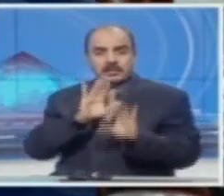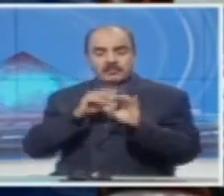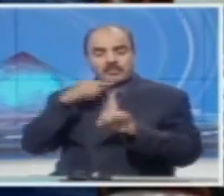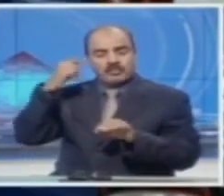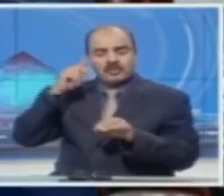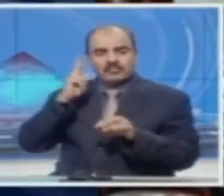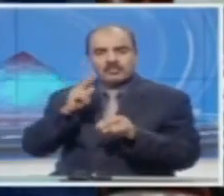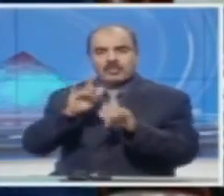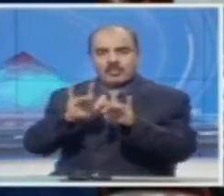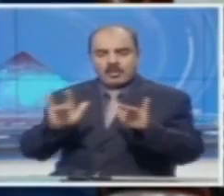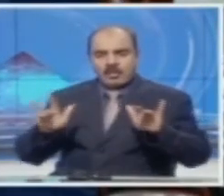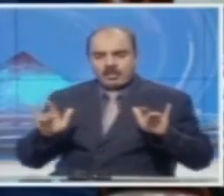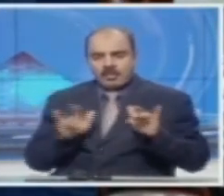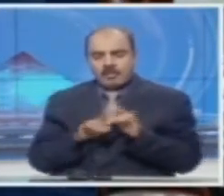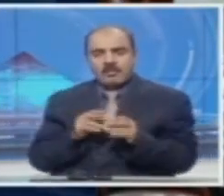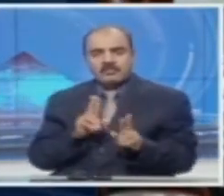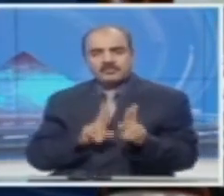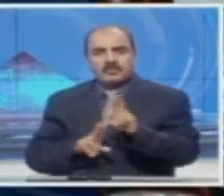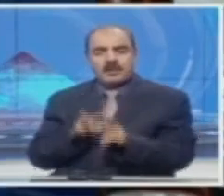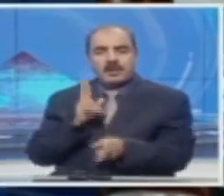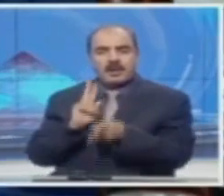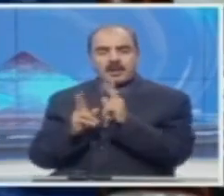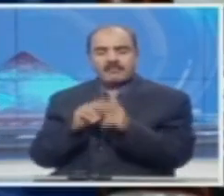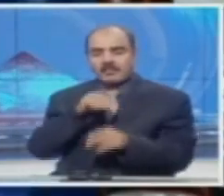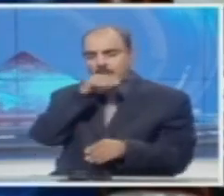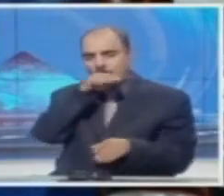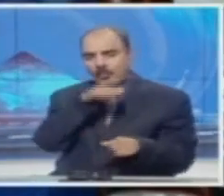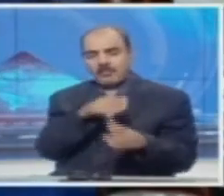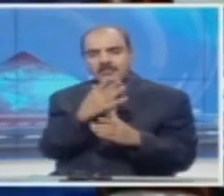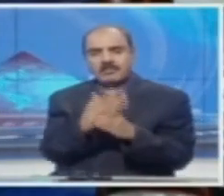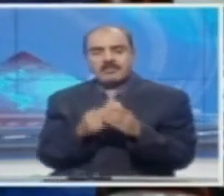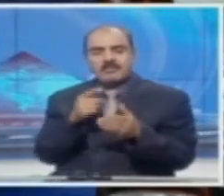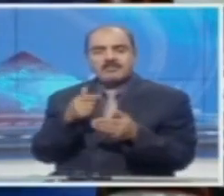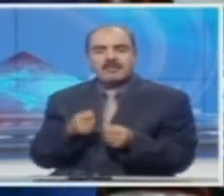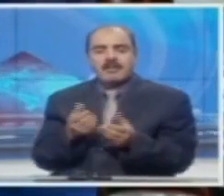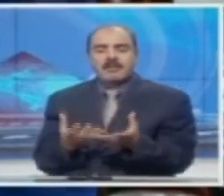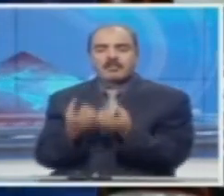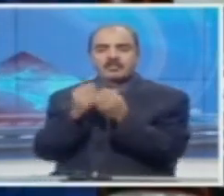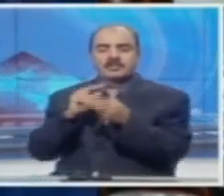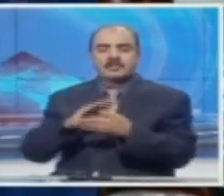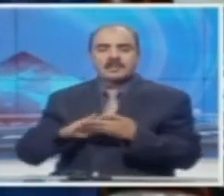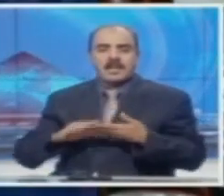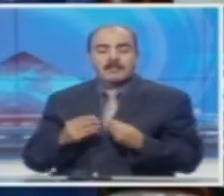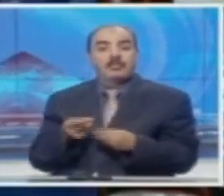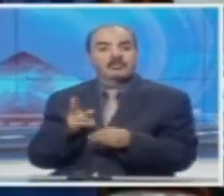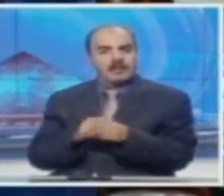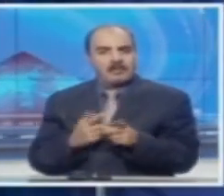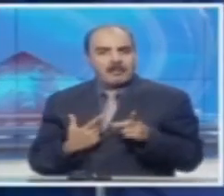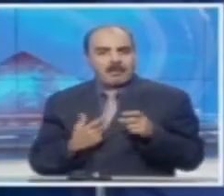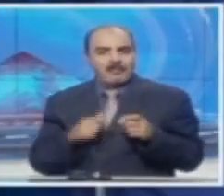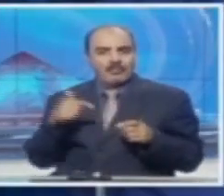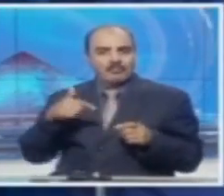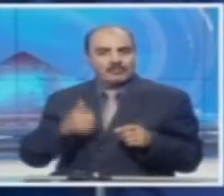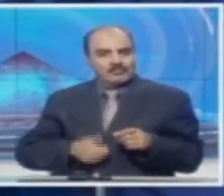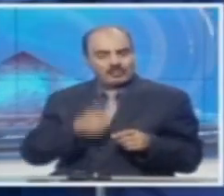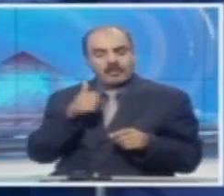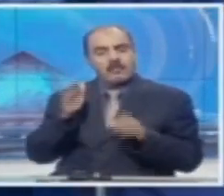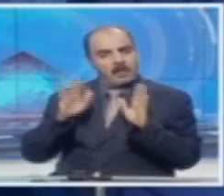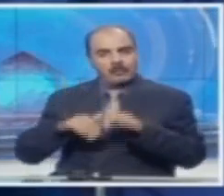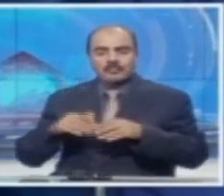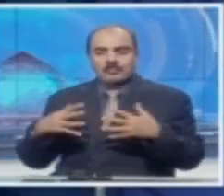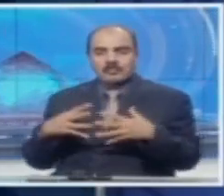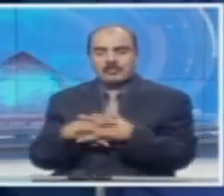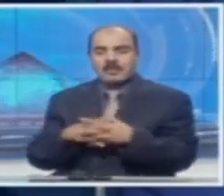والقوات المسلحة. تأتي الندوة احتفالا بميلاد الرسول صلى الله عليه وسلم وذكرى انتصارات أكتوبر المجيدة في إطار التعاون